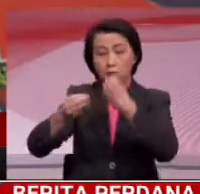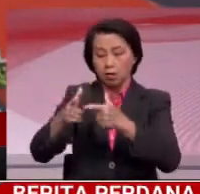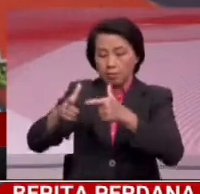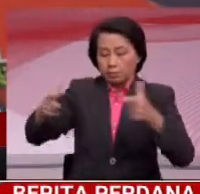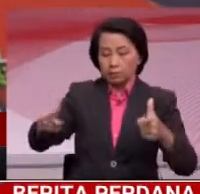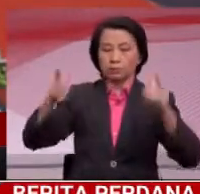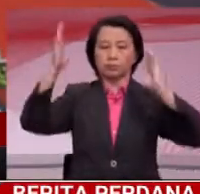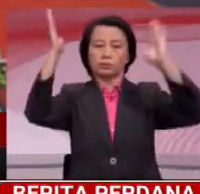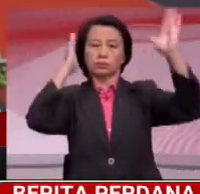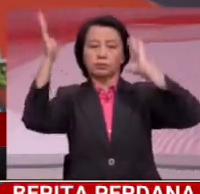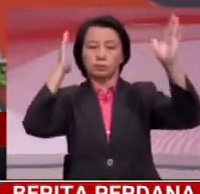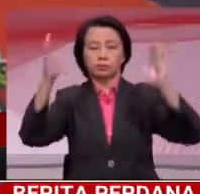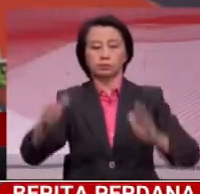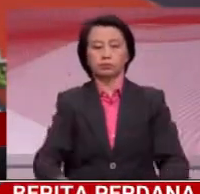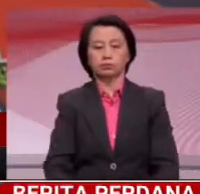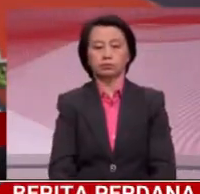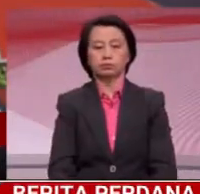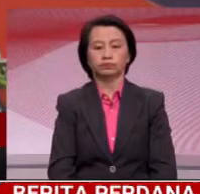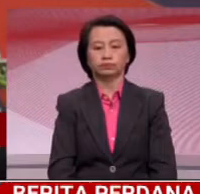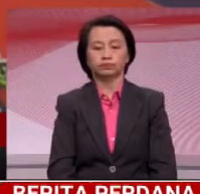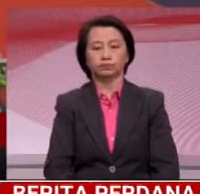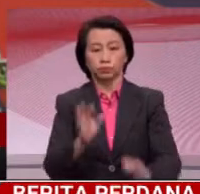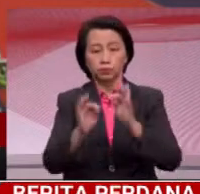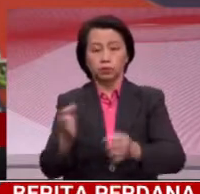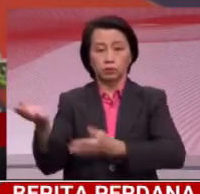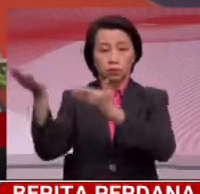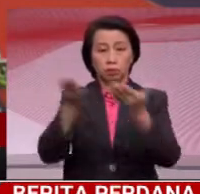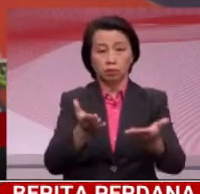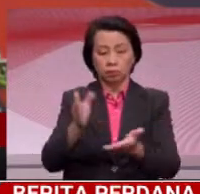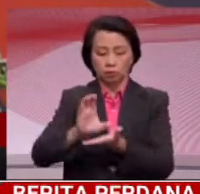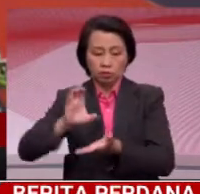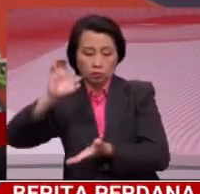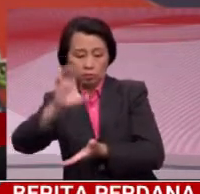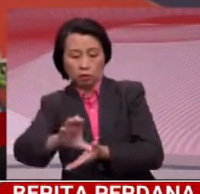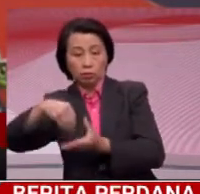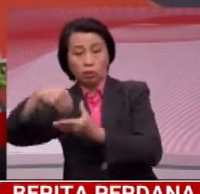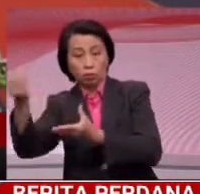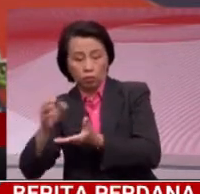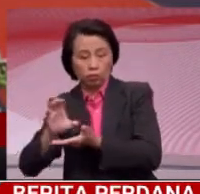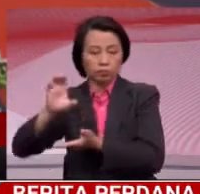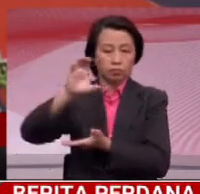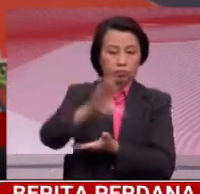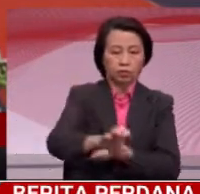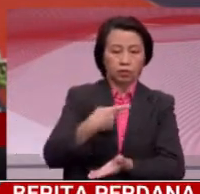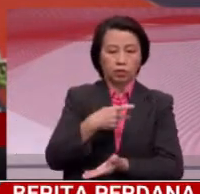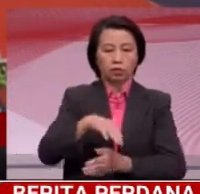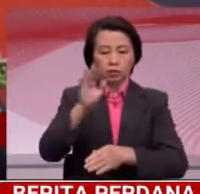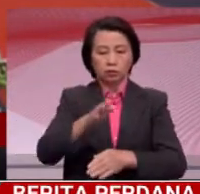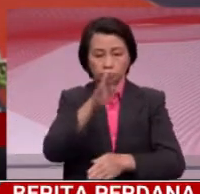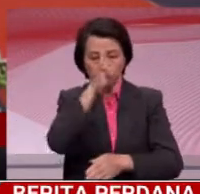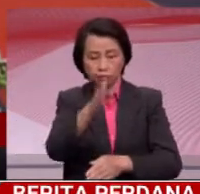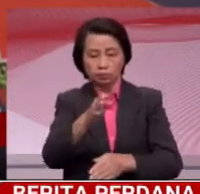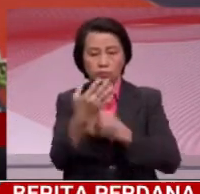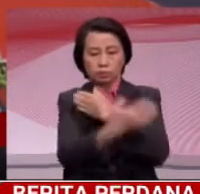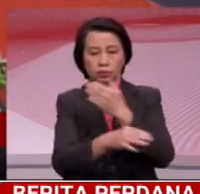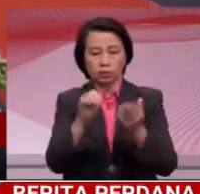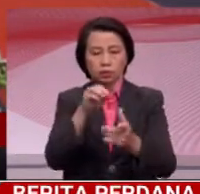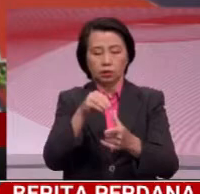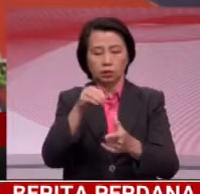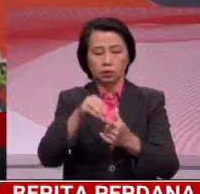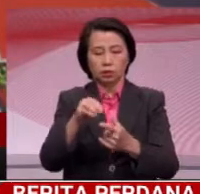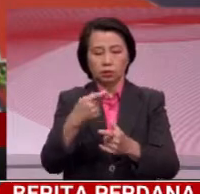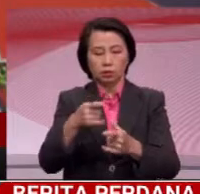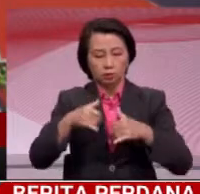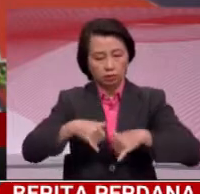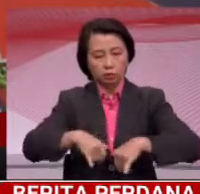terbesar negara. Dan kalau kita bawa pelabur-pelabur asing bersama-sama, saya kira maka ekonomi negara ataupun negeri Johor akan